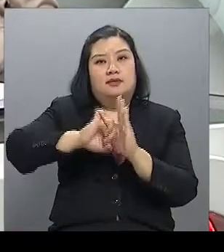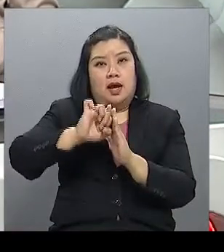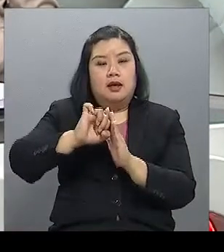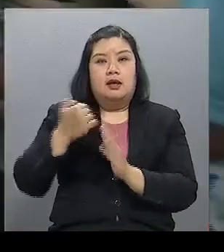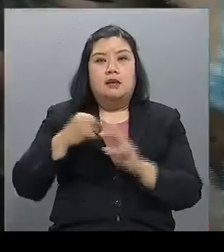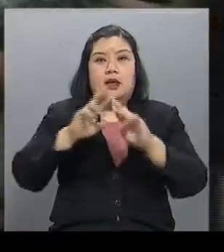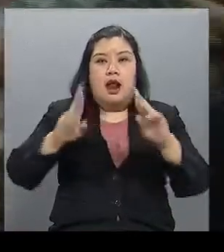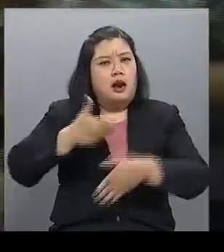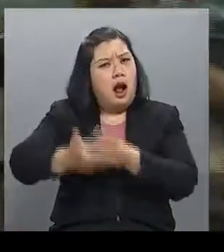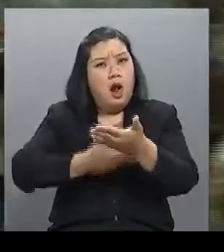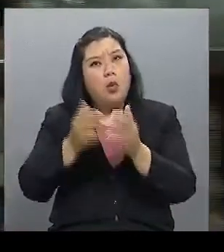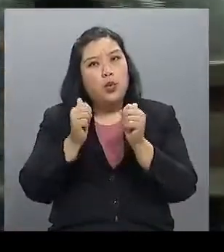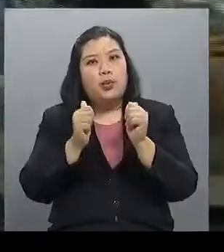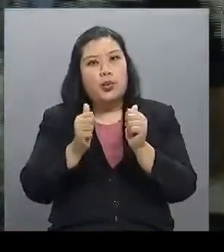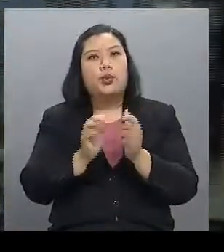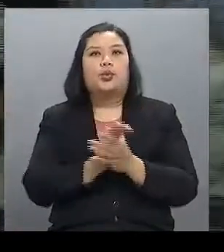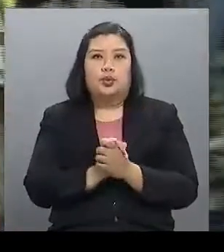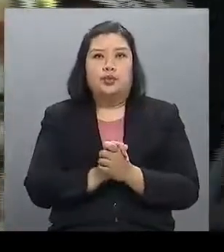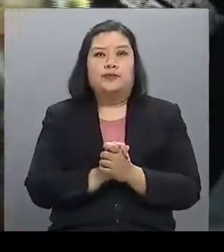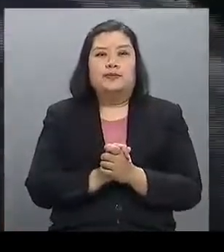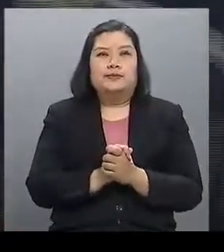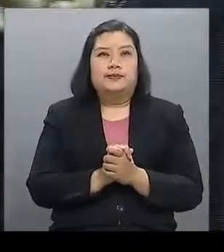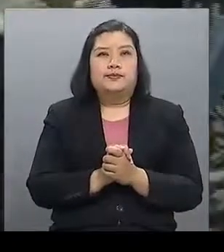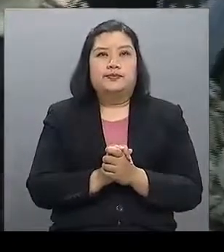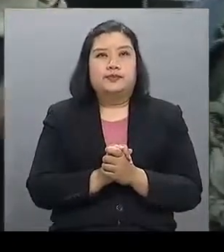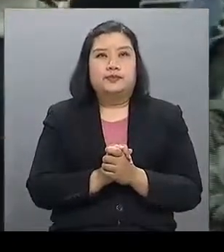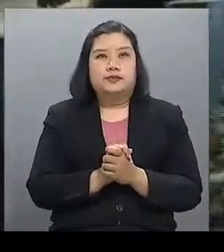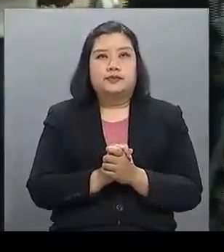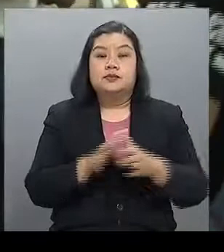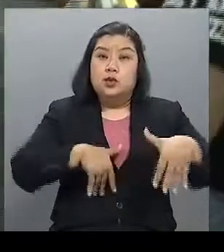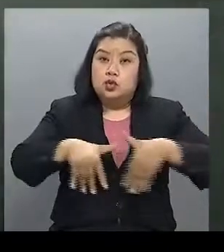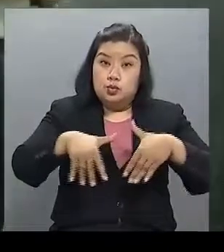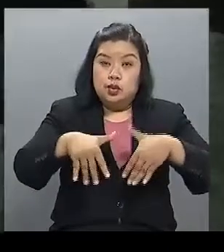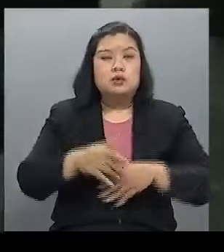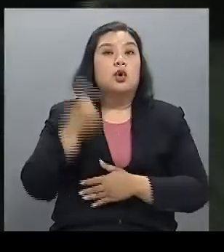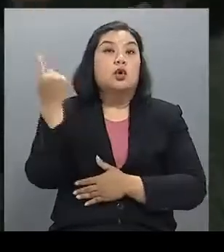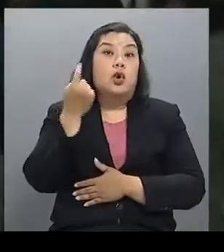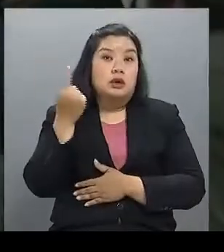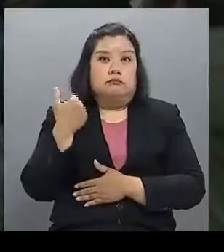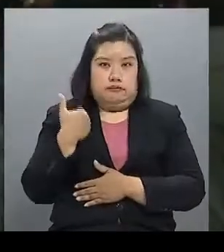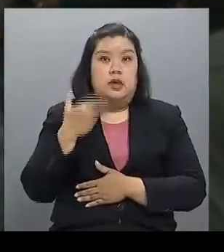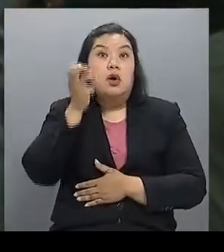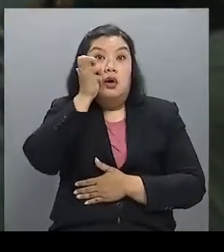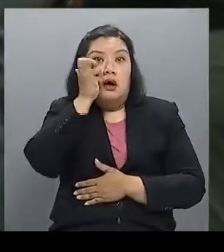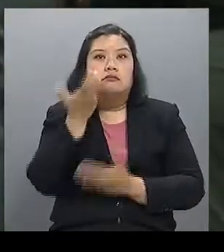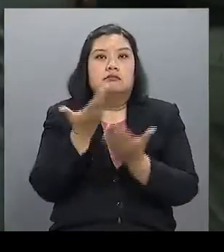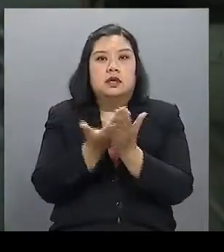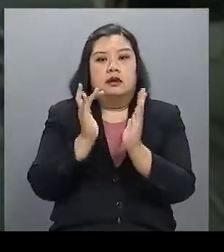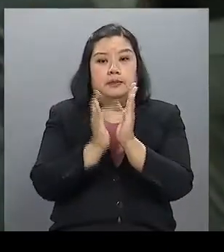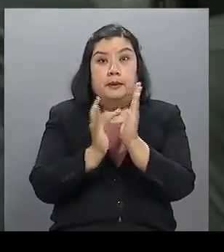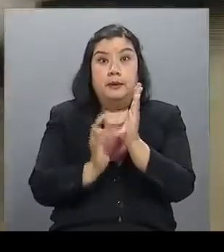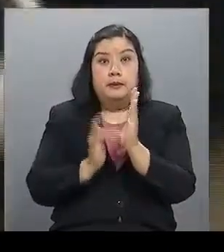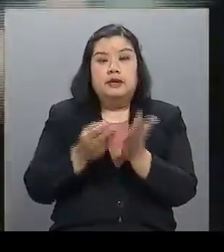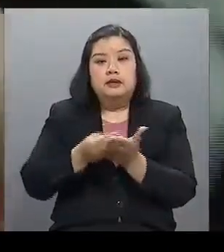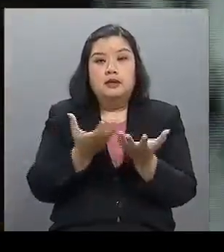ค่ะประชาชนและนักท่องเที่ยวใช้แอปพลิเคชันเป๋าตังนะคะซื้อสินค้าของฝากอาหารถิ่นและ